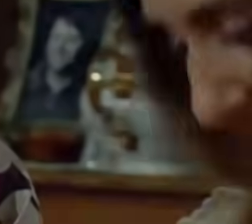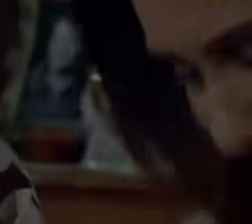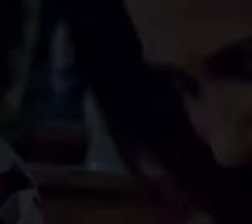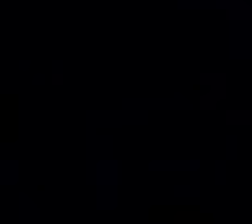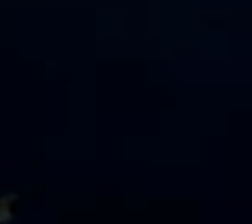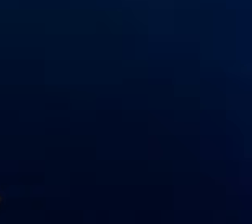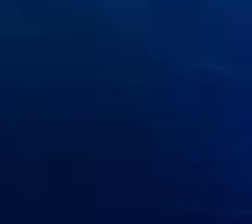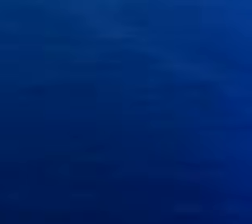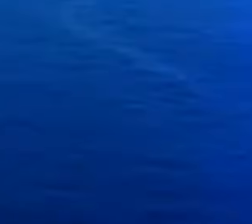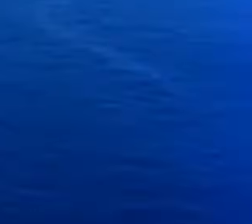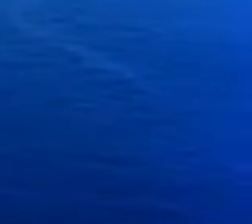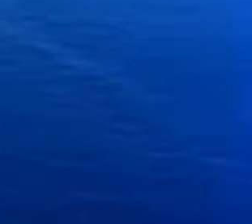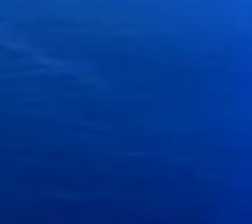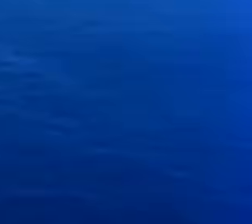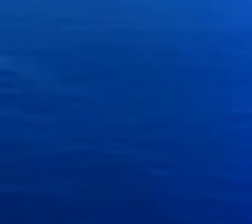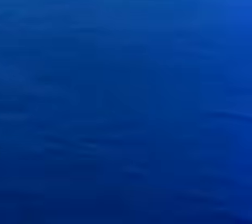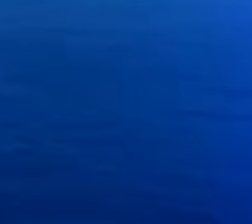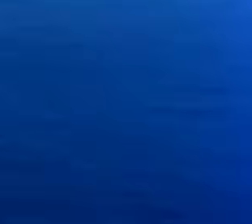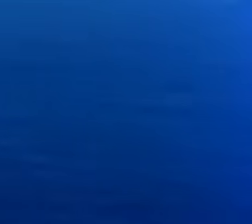arkadaşım. Boğaz'dan İstanbul manzarası.